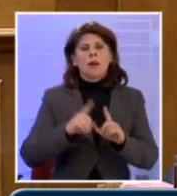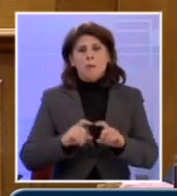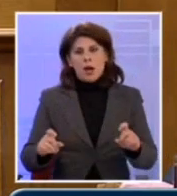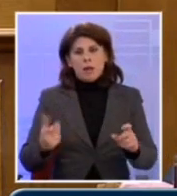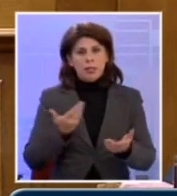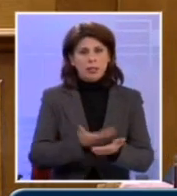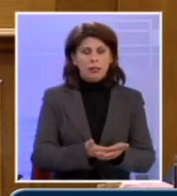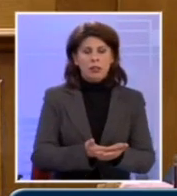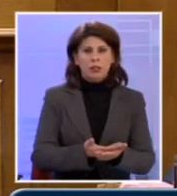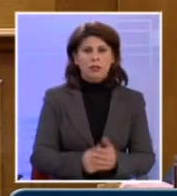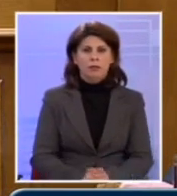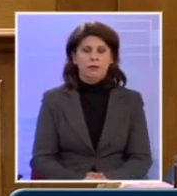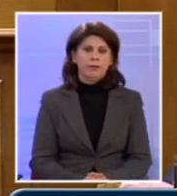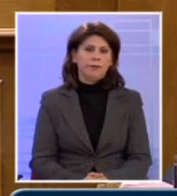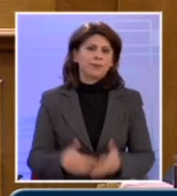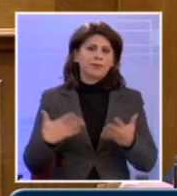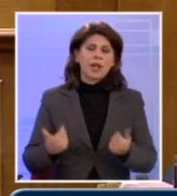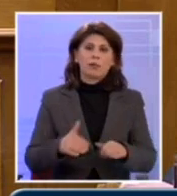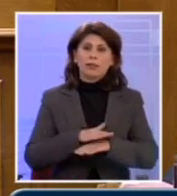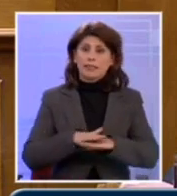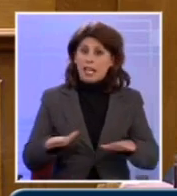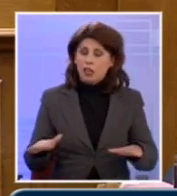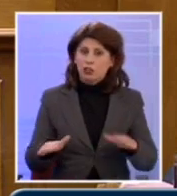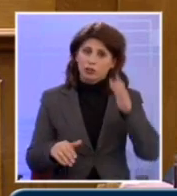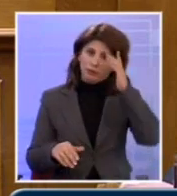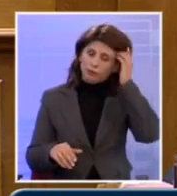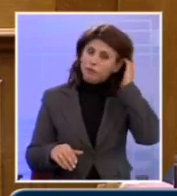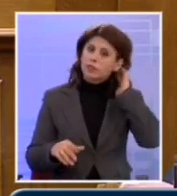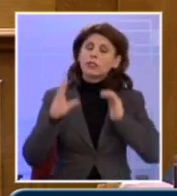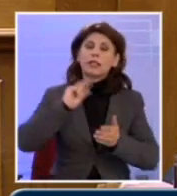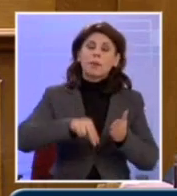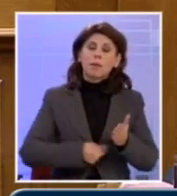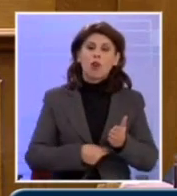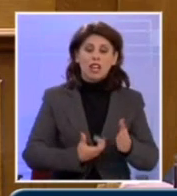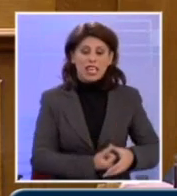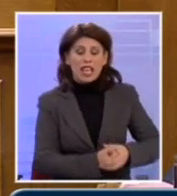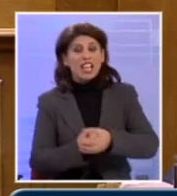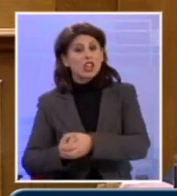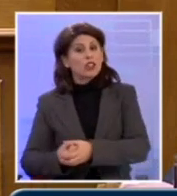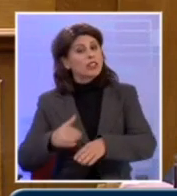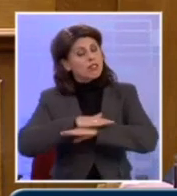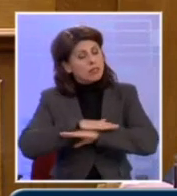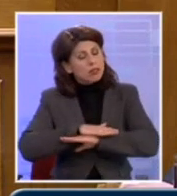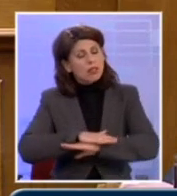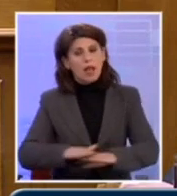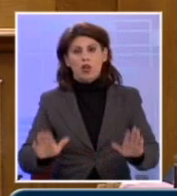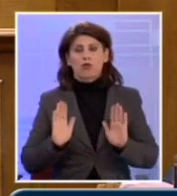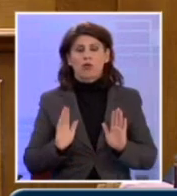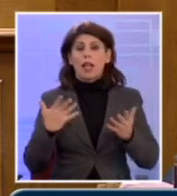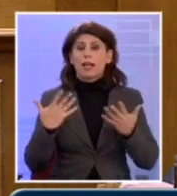ζήτησε. Να μπει ένα τέλος στα μνημόνια και στην λιτότητα, να